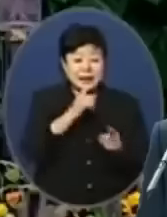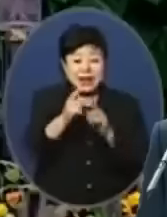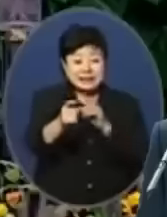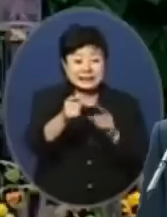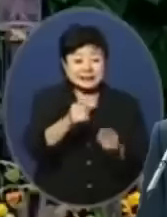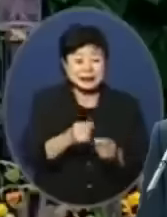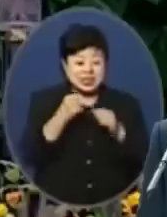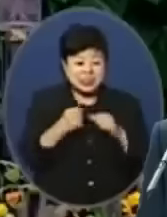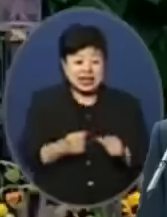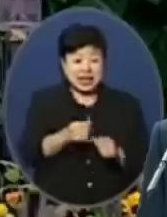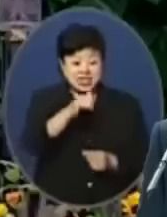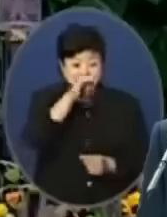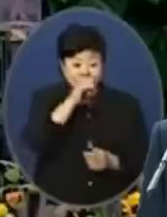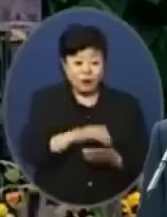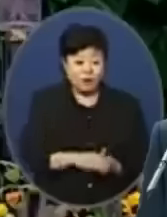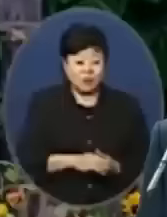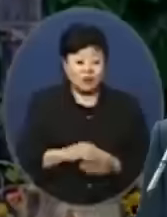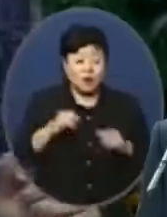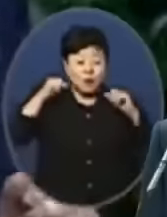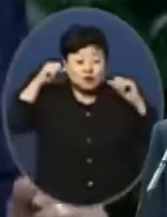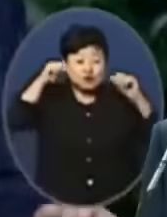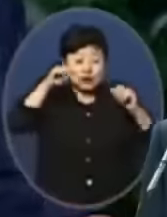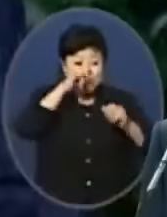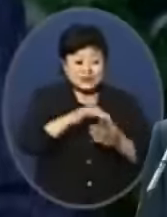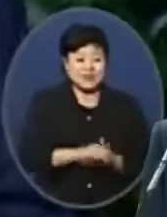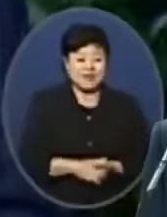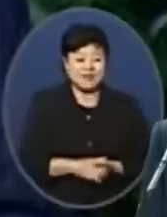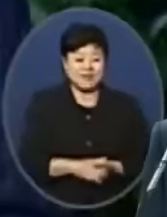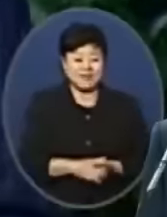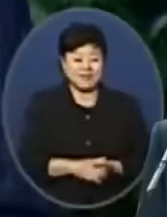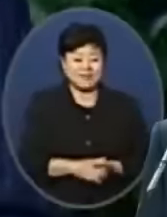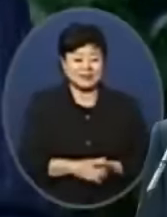말씀은 살아있다. 운동력이 있다.